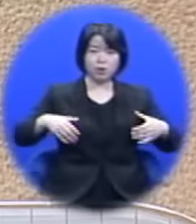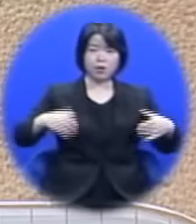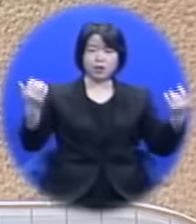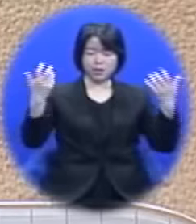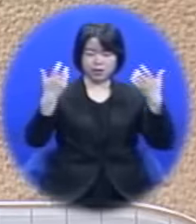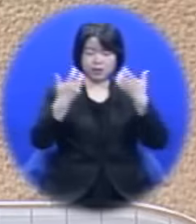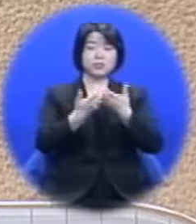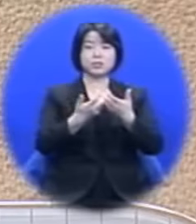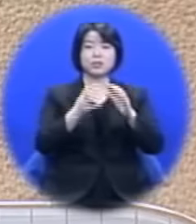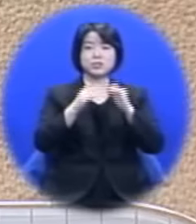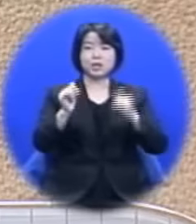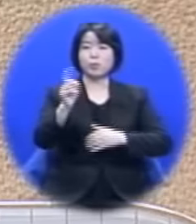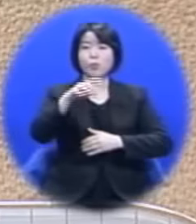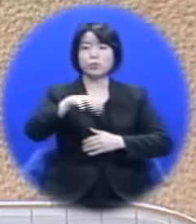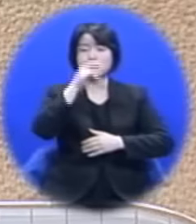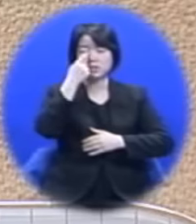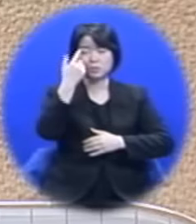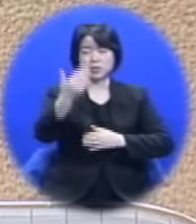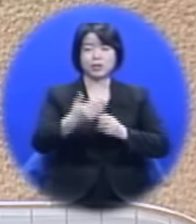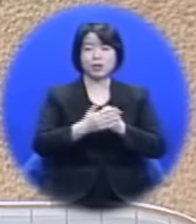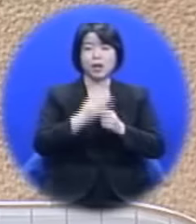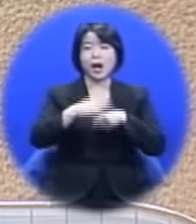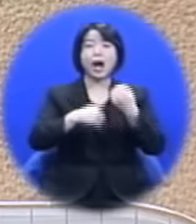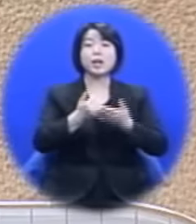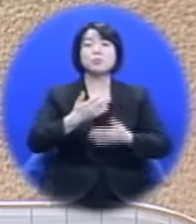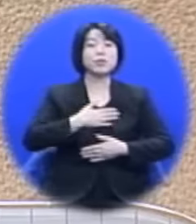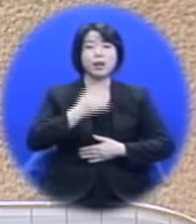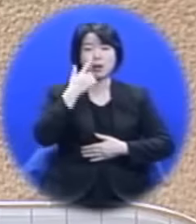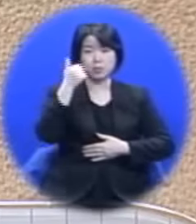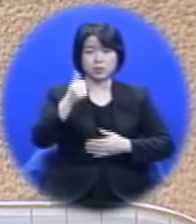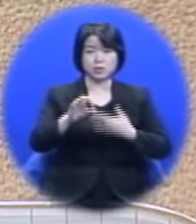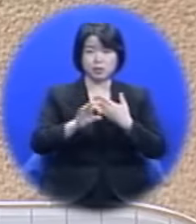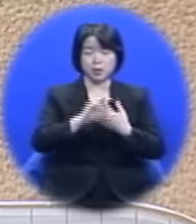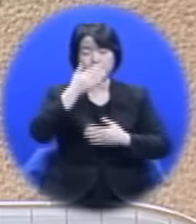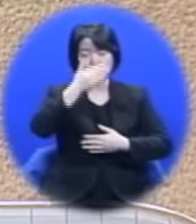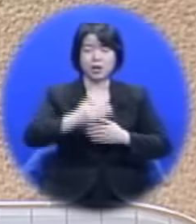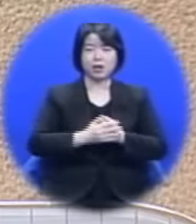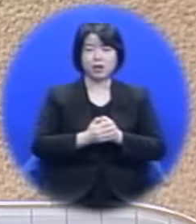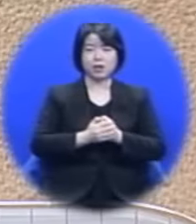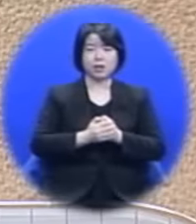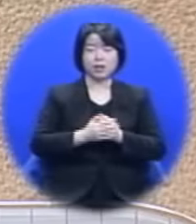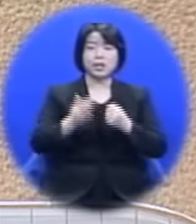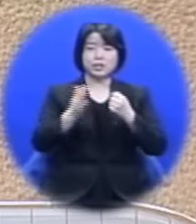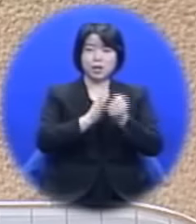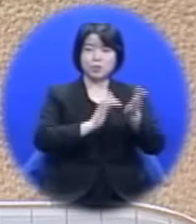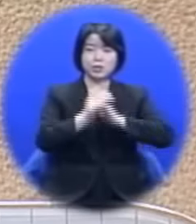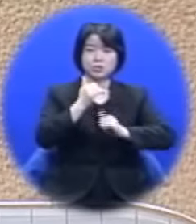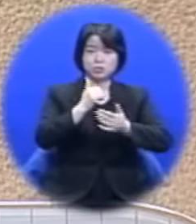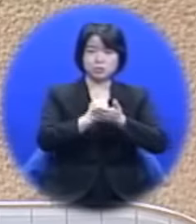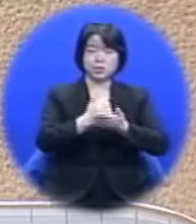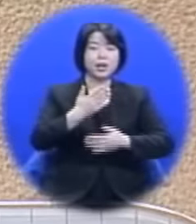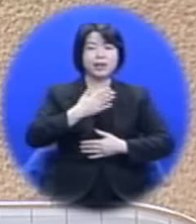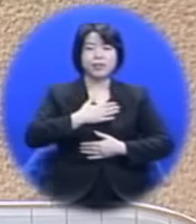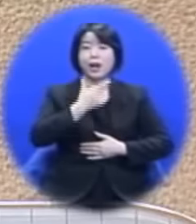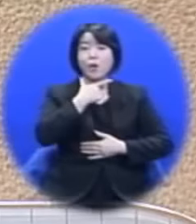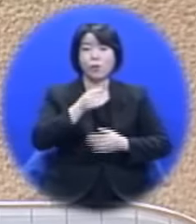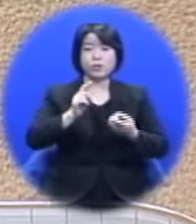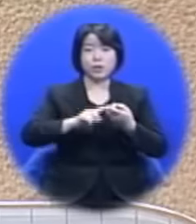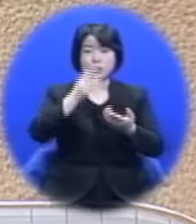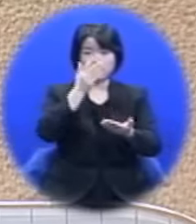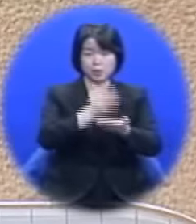내 아버지신데 그래서 예수님께서 나의 원대로 마시고 아버지 어대 하옵소서